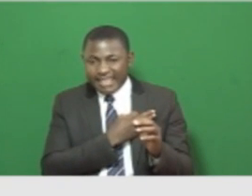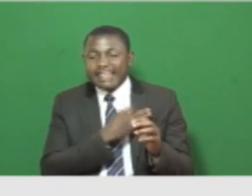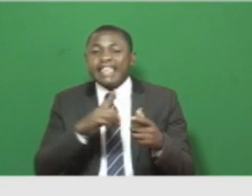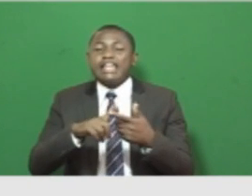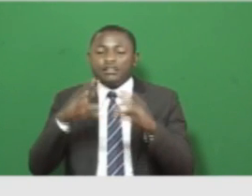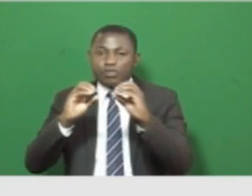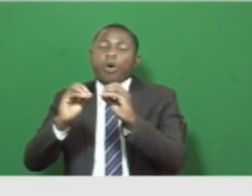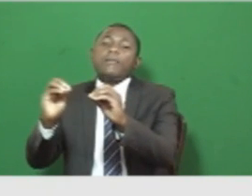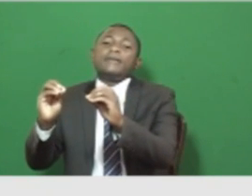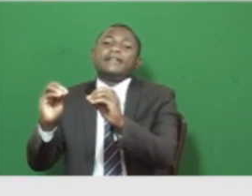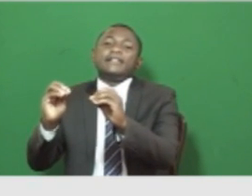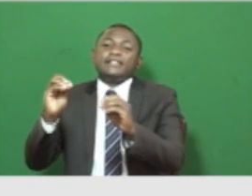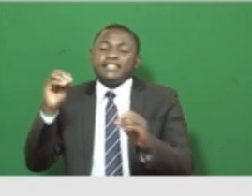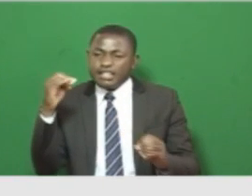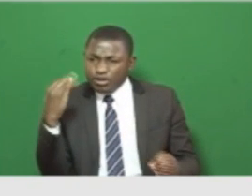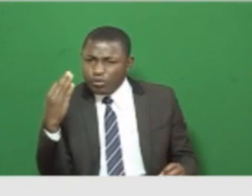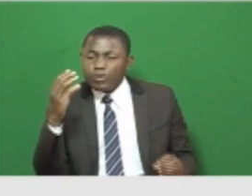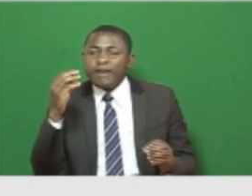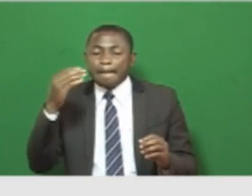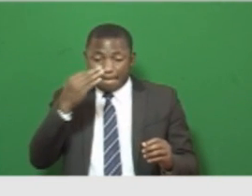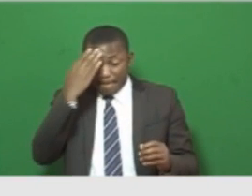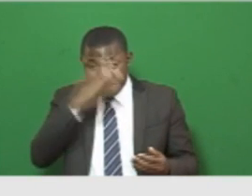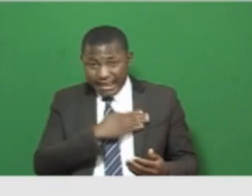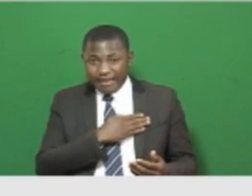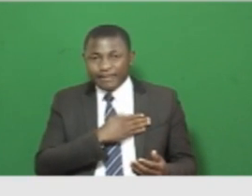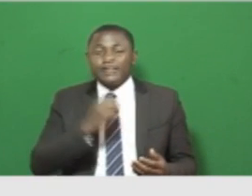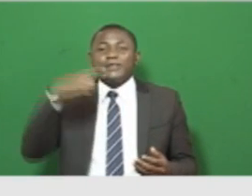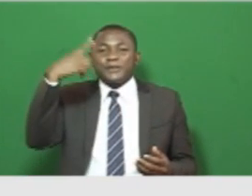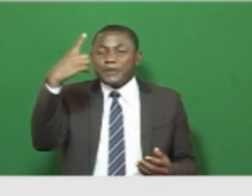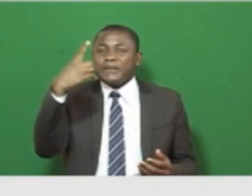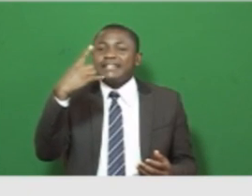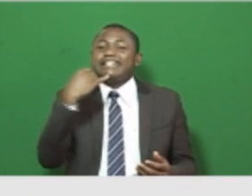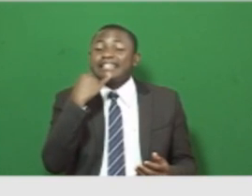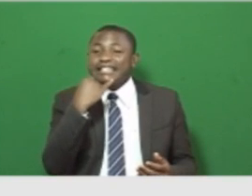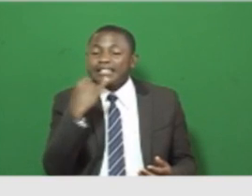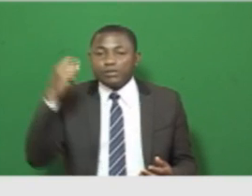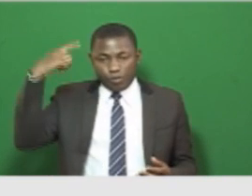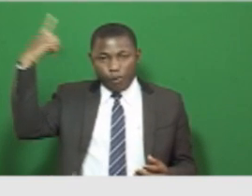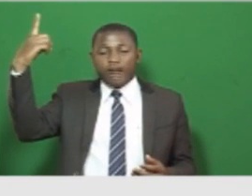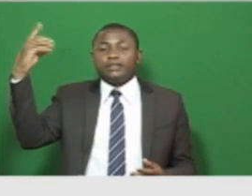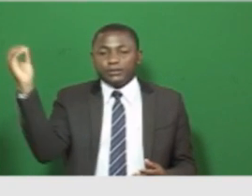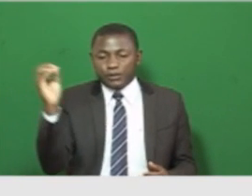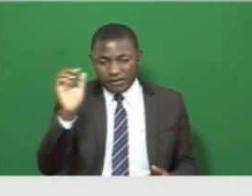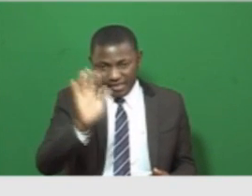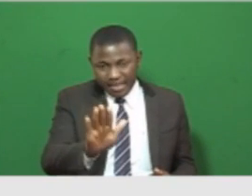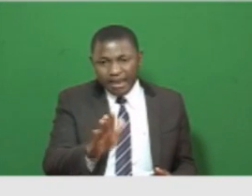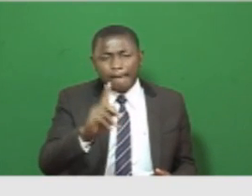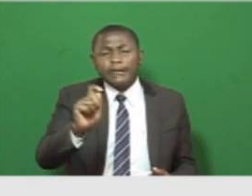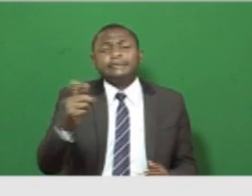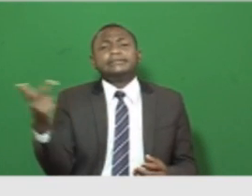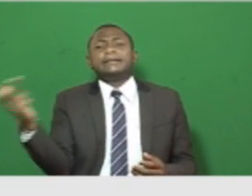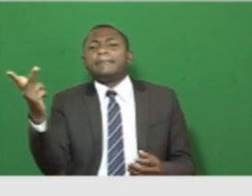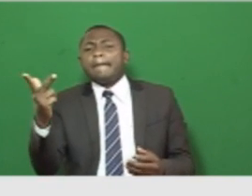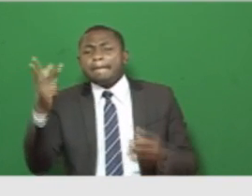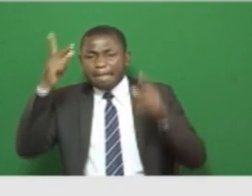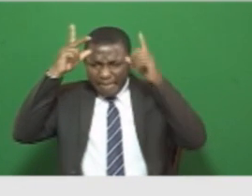namabasa angu kutenda kwangu. Iwe unotenda kuti Mwari ndiye mumwe chete. Unoita zvakanaka.